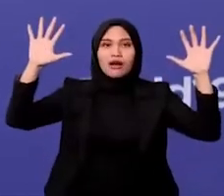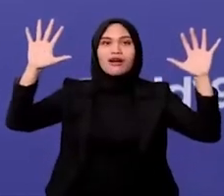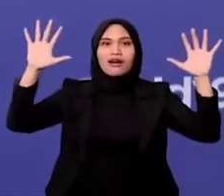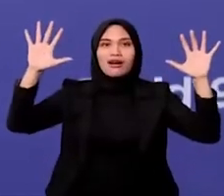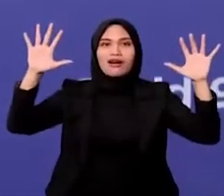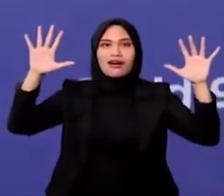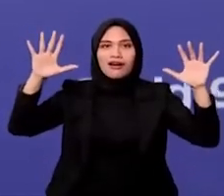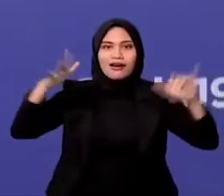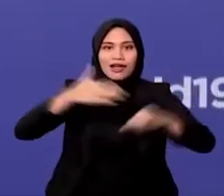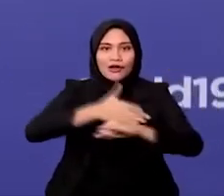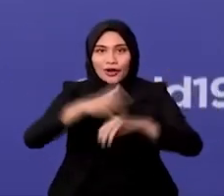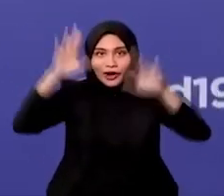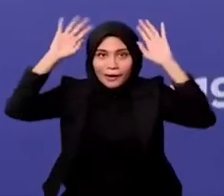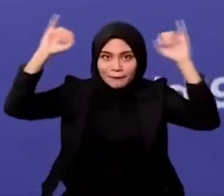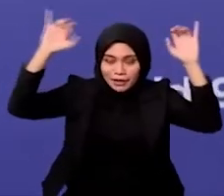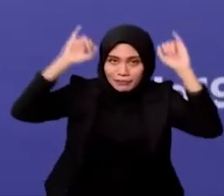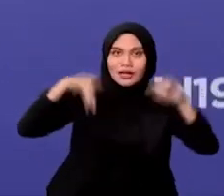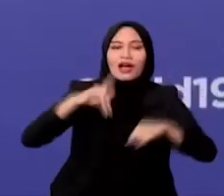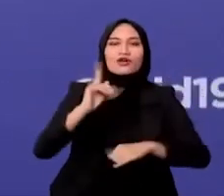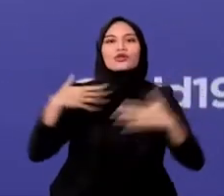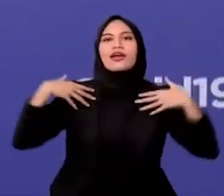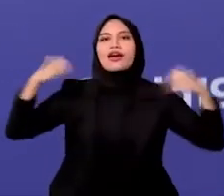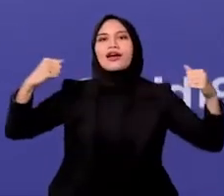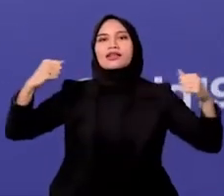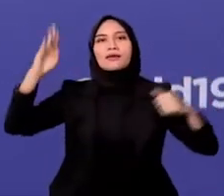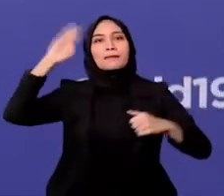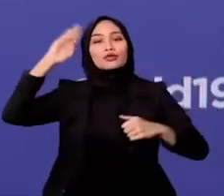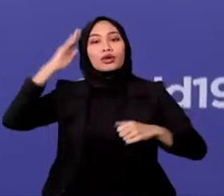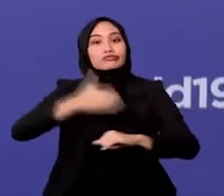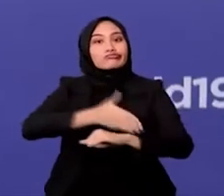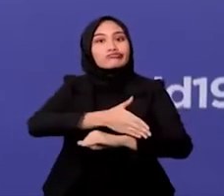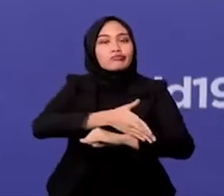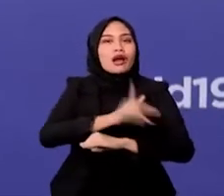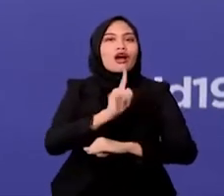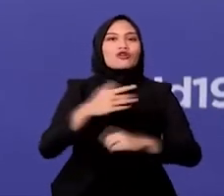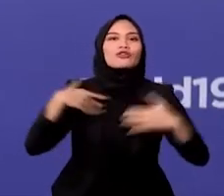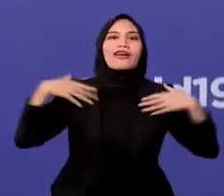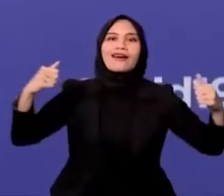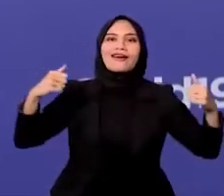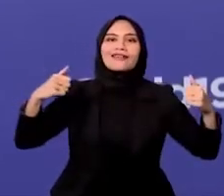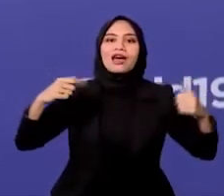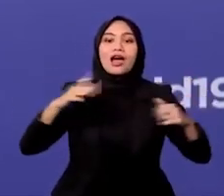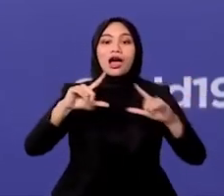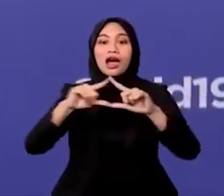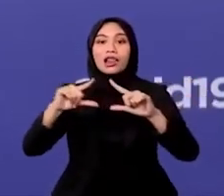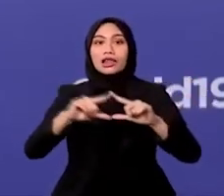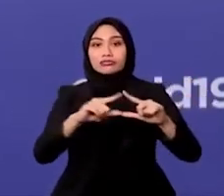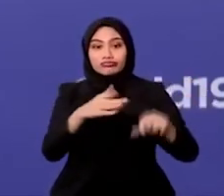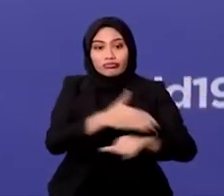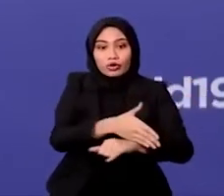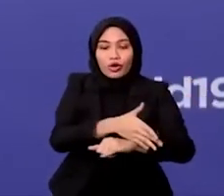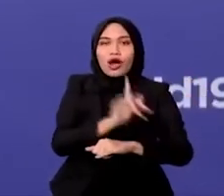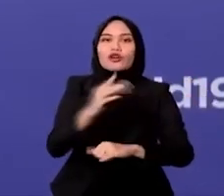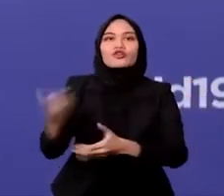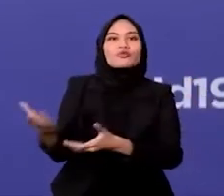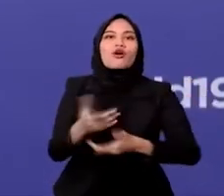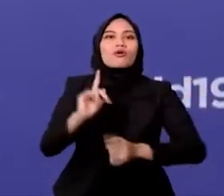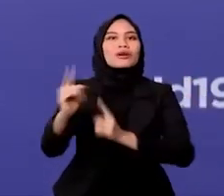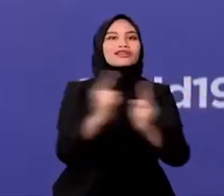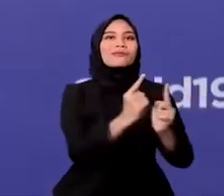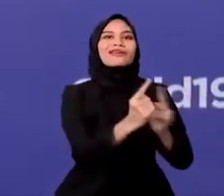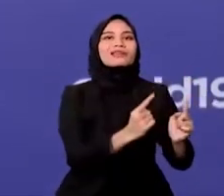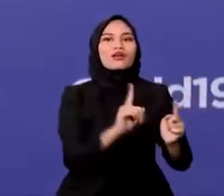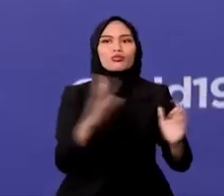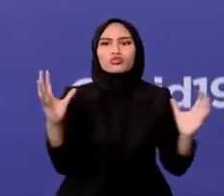kurban dalam keadaan sehat petugas pakai masker membawa alat masing-masing jaga jarak cegah